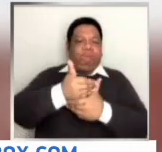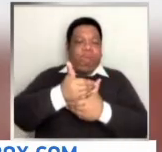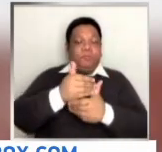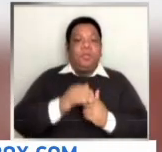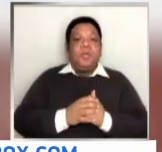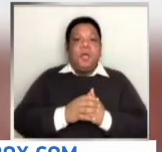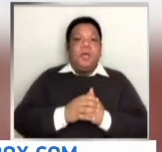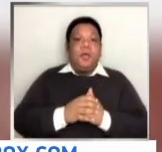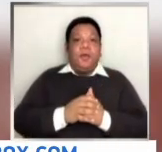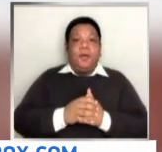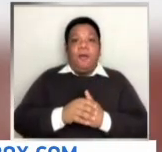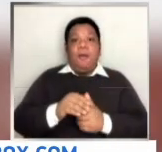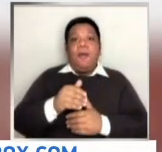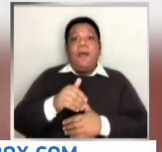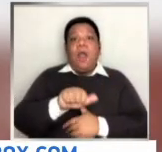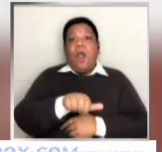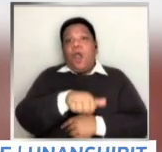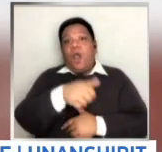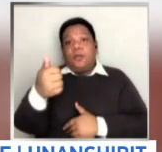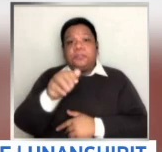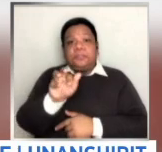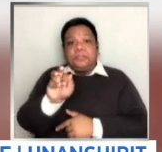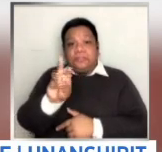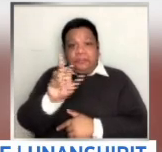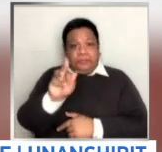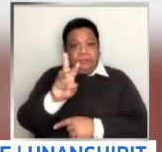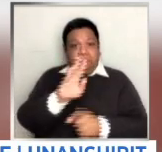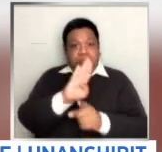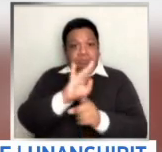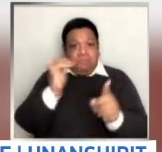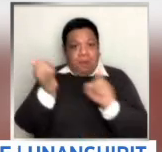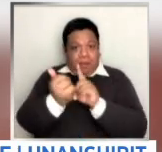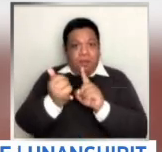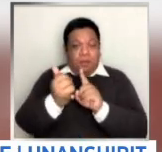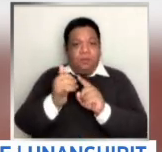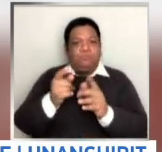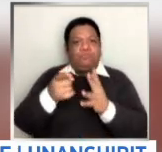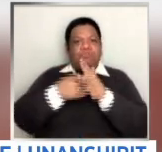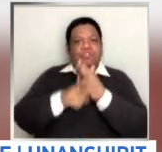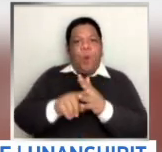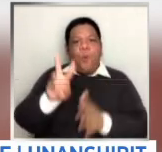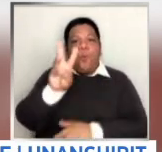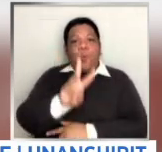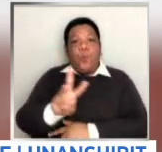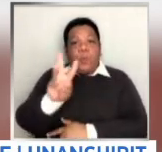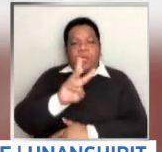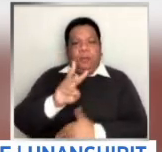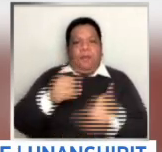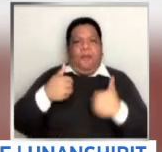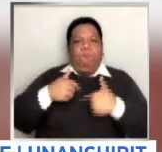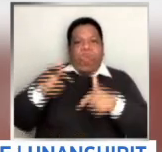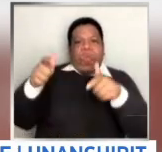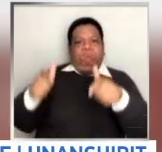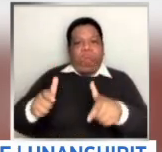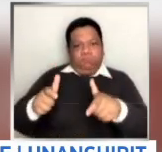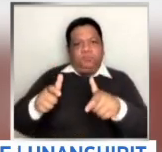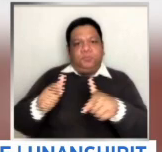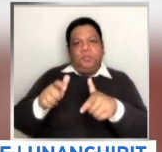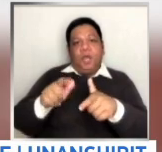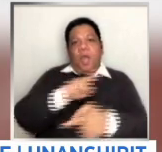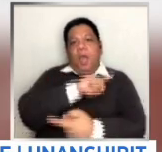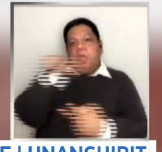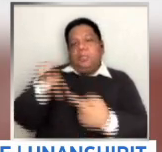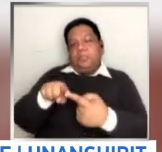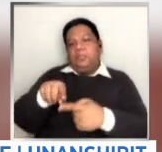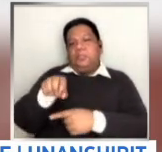ang 4-day lockdown sa 16 pang ibang barangay sa Maynila simula naman Miyerkules, March 24 hanggang Sabado,